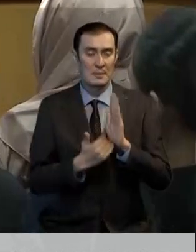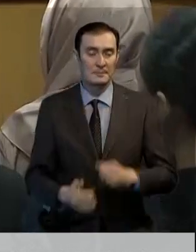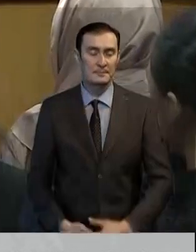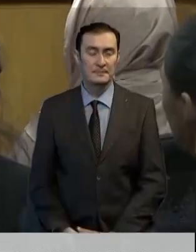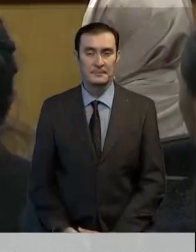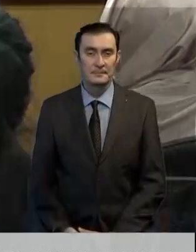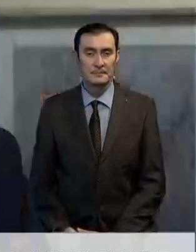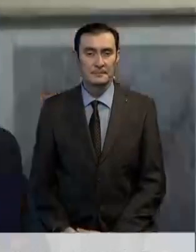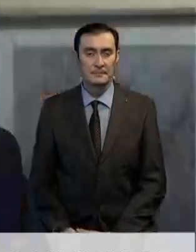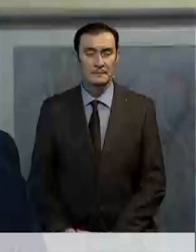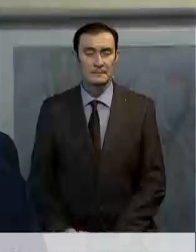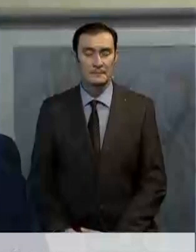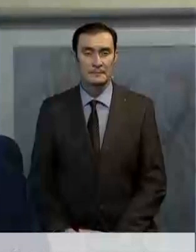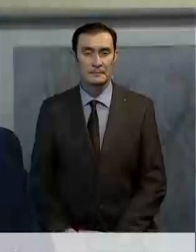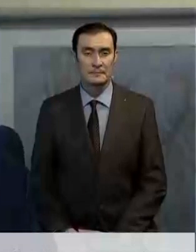программы.